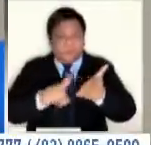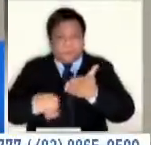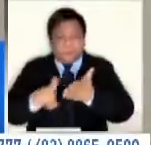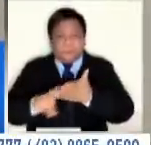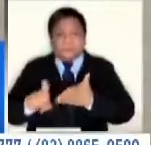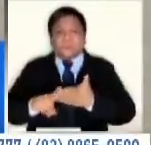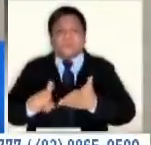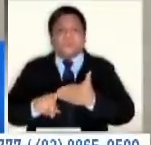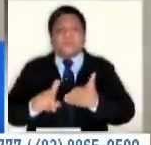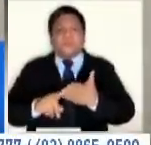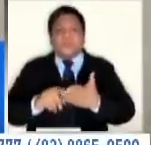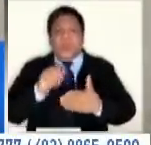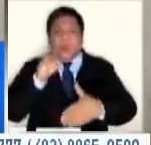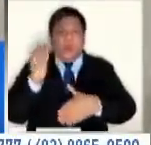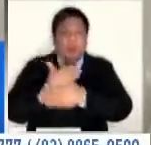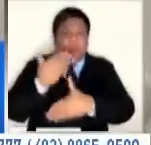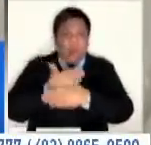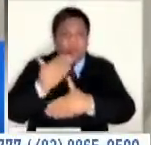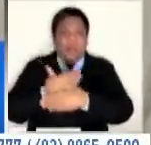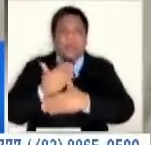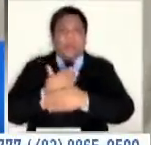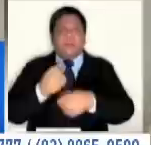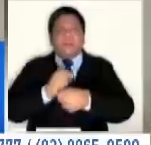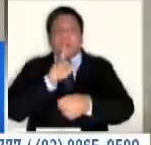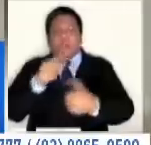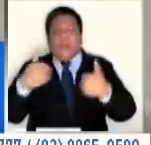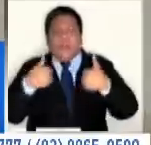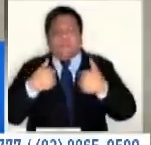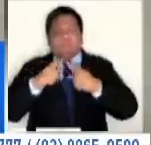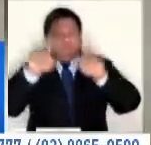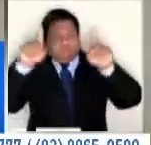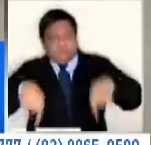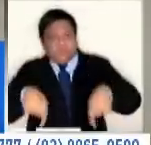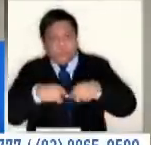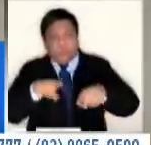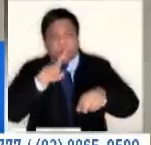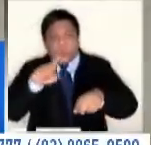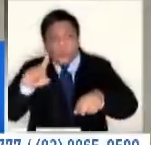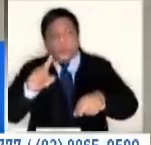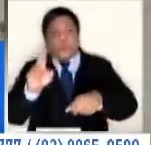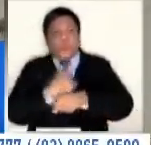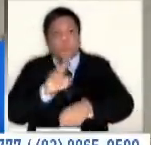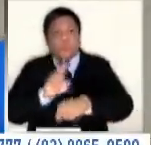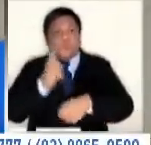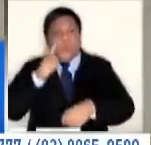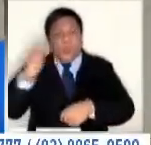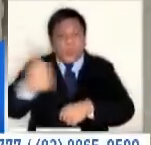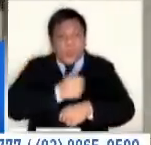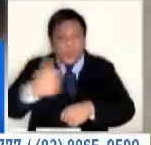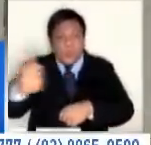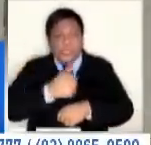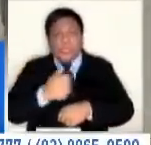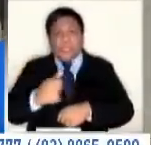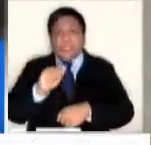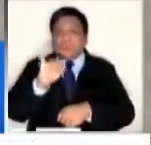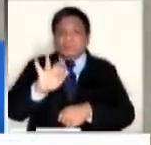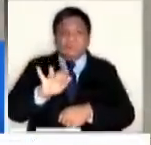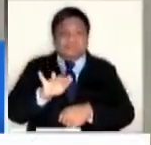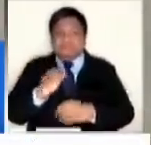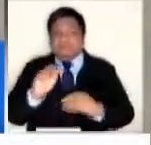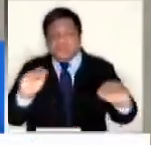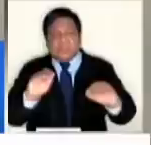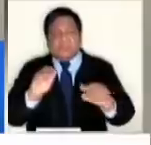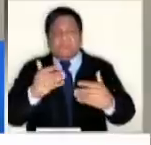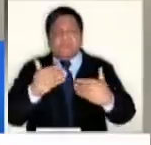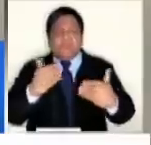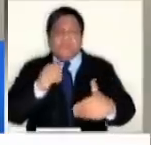maabala, tiyakin na merong kaukulang mga dokumento kung kayo nga ay namamasada o kaya ay wag na lang mag-attempt na maging Colorum